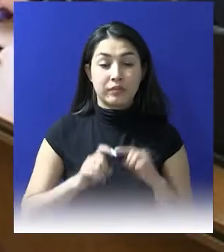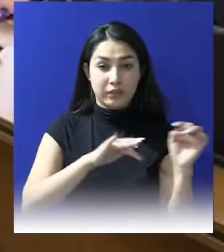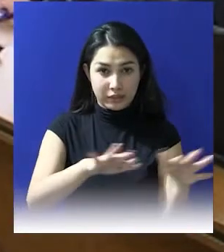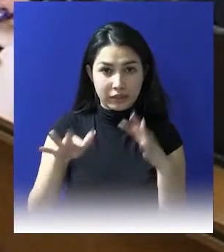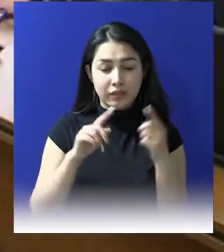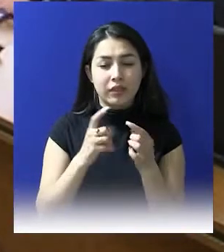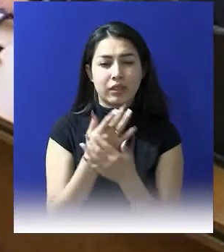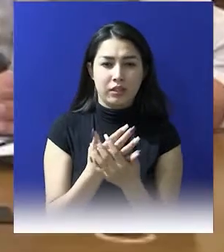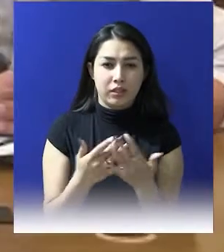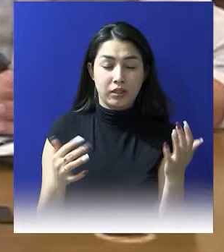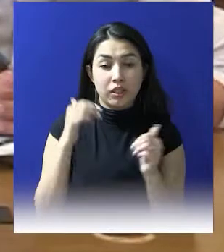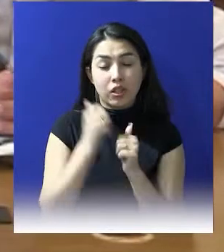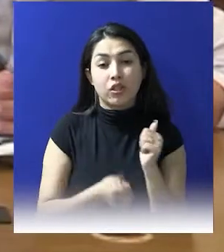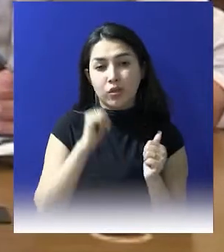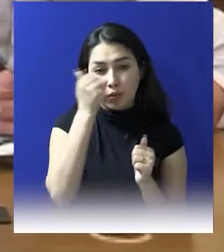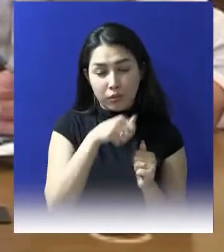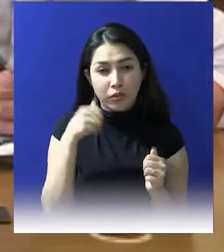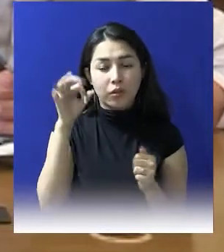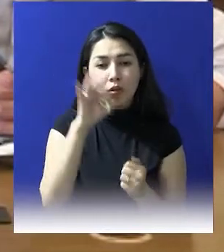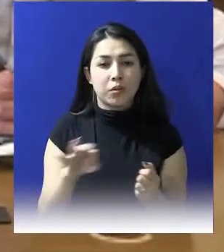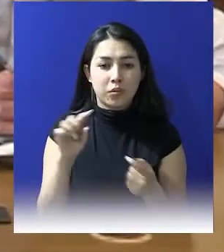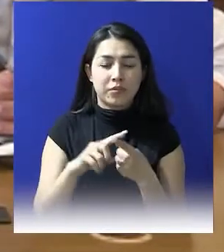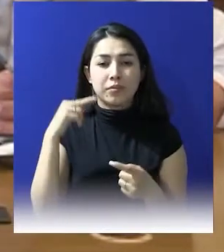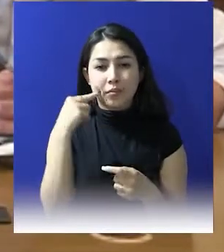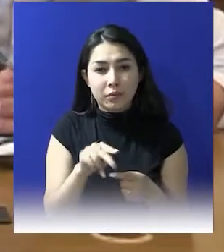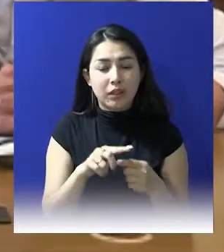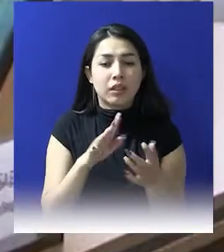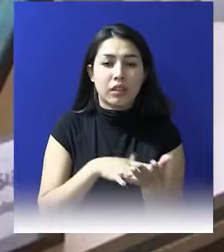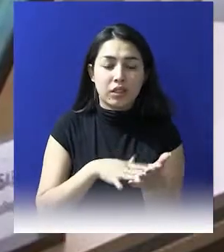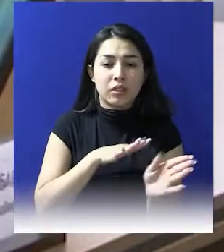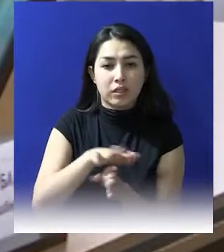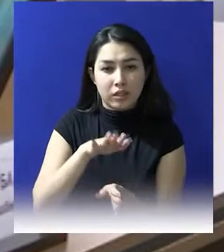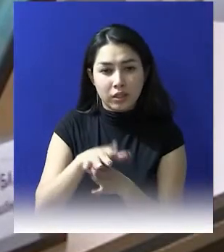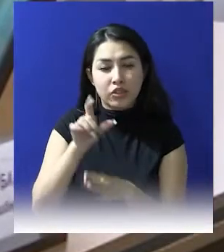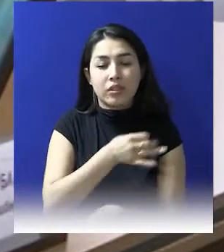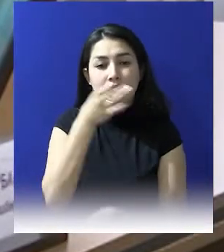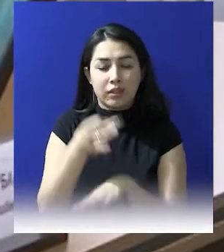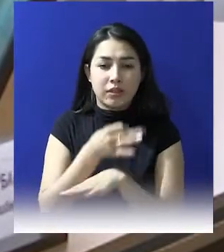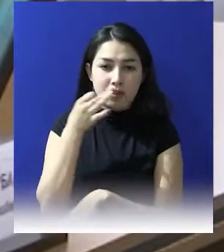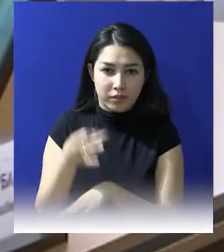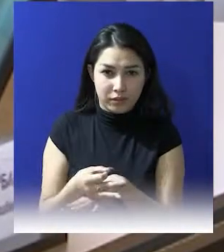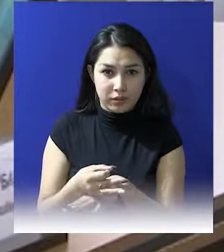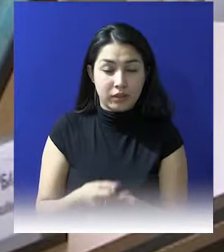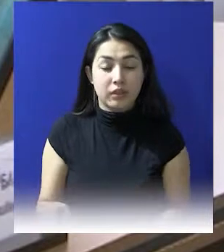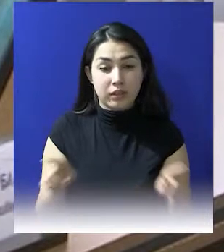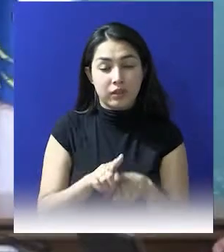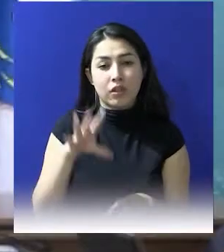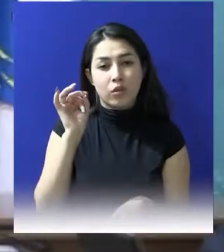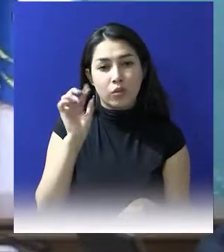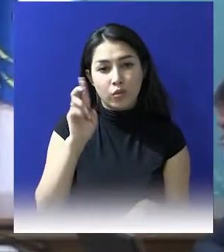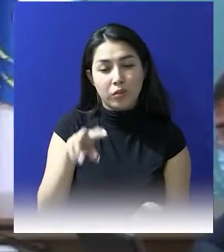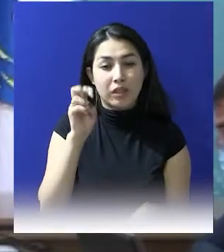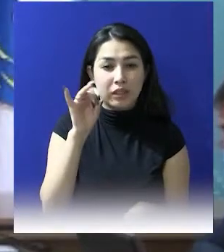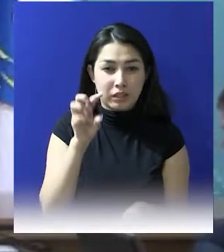агрокешенді ауқымды сала. Жыл сайын көктемде егін егуді сапалы әрі жүйелі жүргізу зор жауапкершілікті жүктейді. Сондықтан облыс әкімі